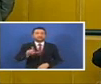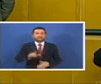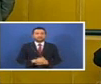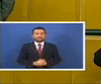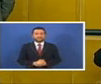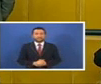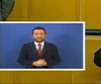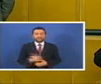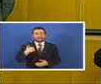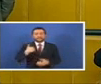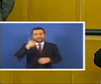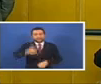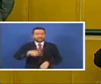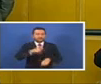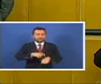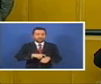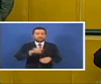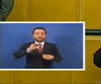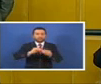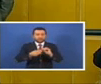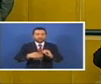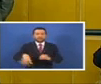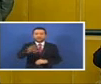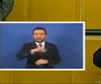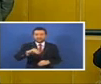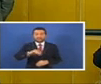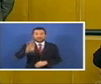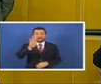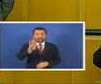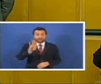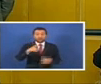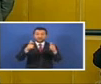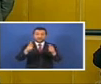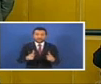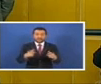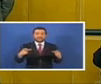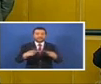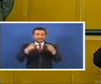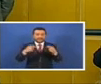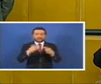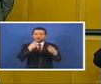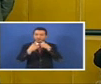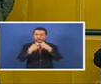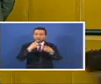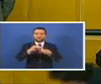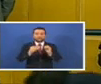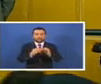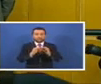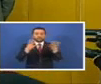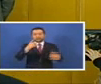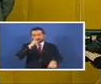gerekiyor. Biz her zaman sorunların demokratik zeminde tartışarak çözüleceğine